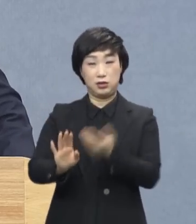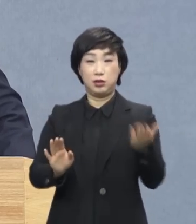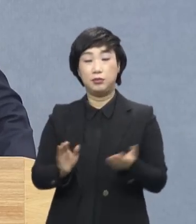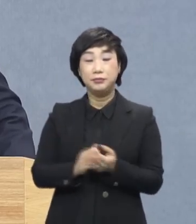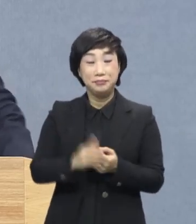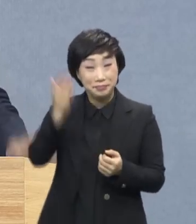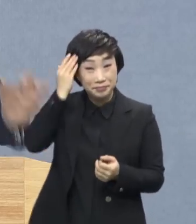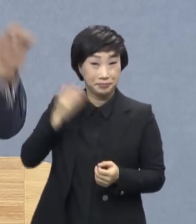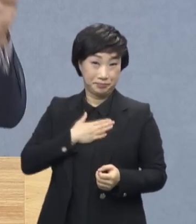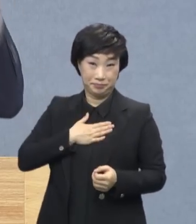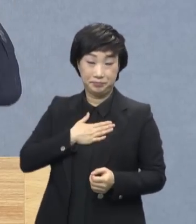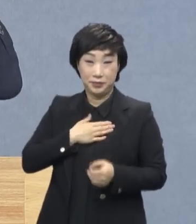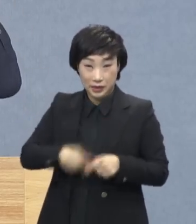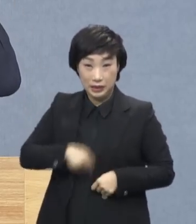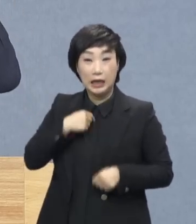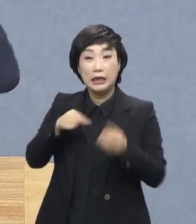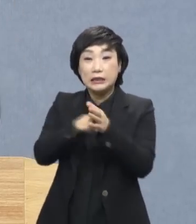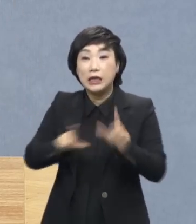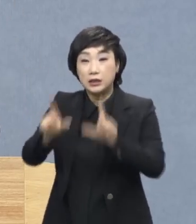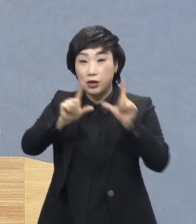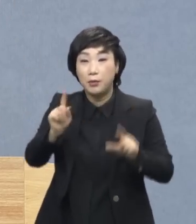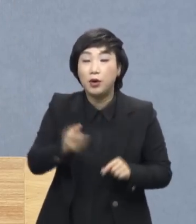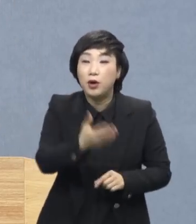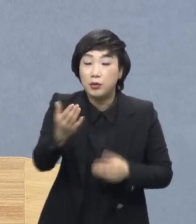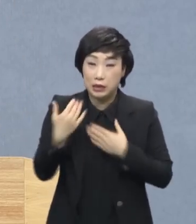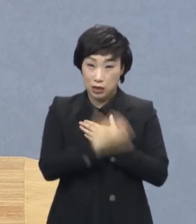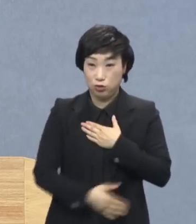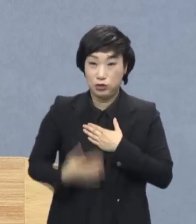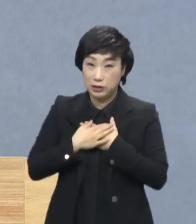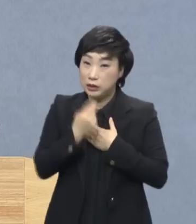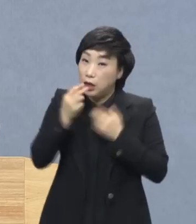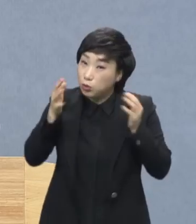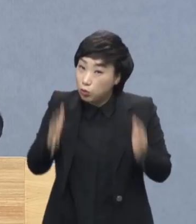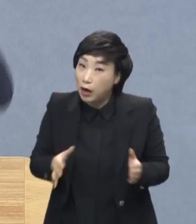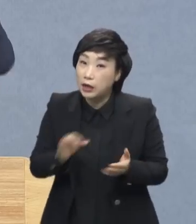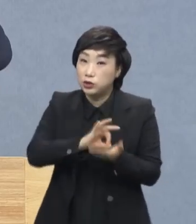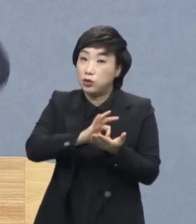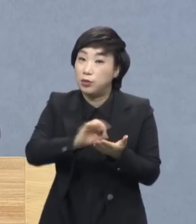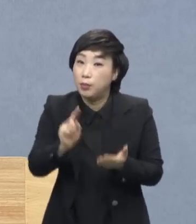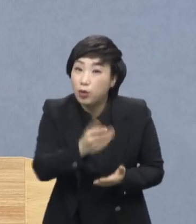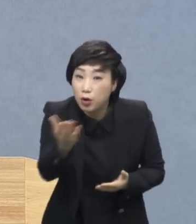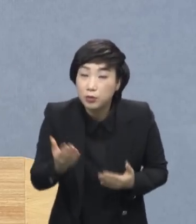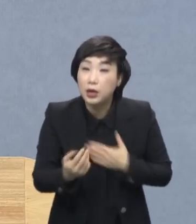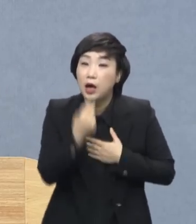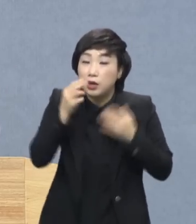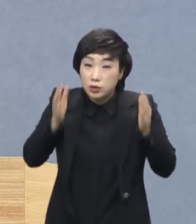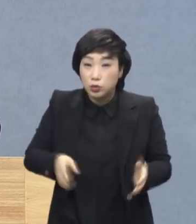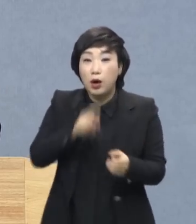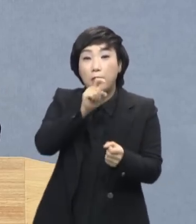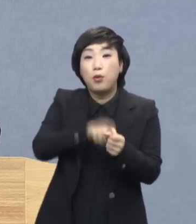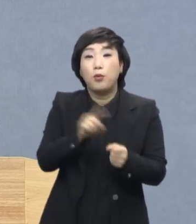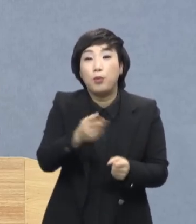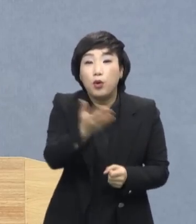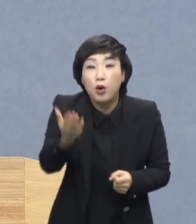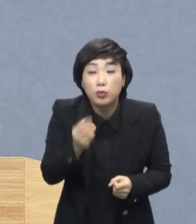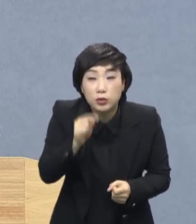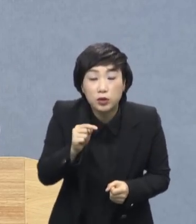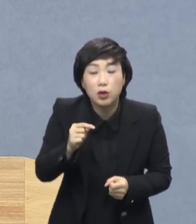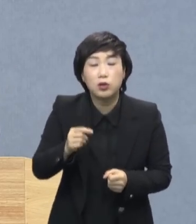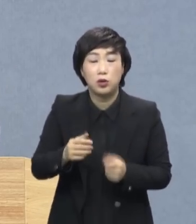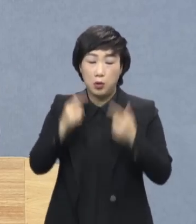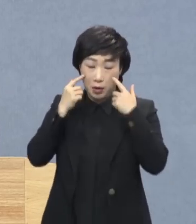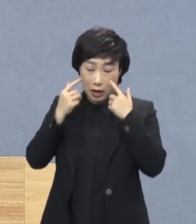지정의 신앙생활은 내 육신을 어떻게 사용할 것이냐, 내 육신이 왜 있느냐 하는 데